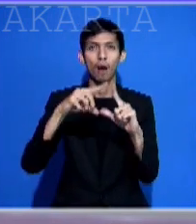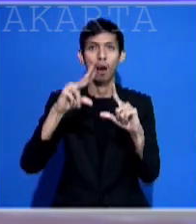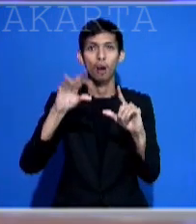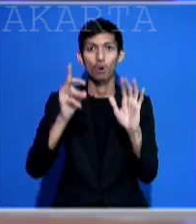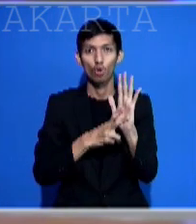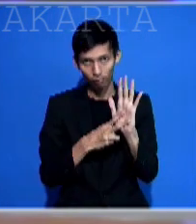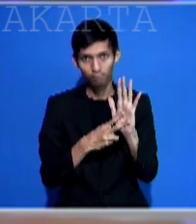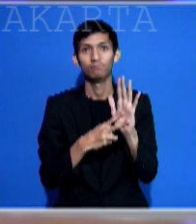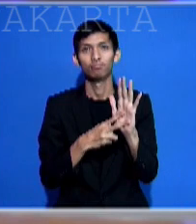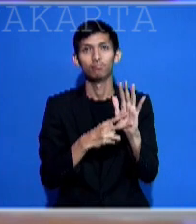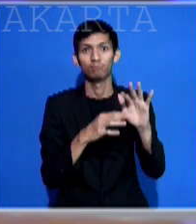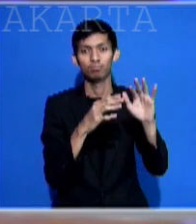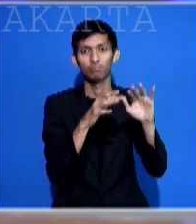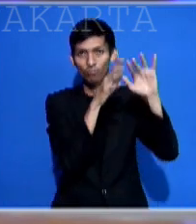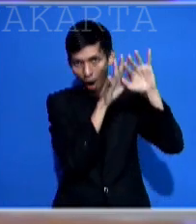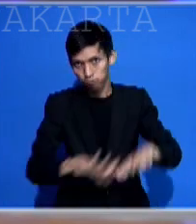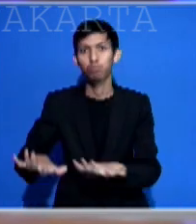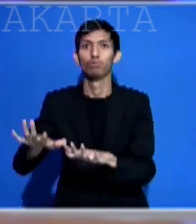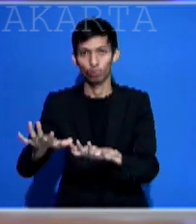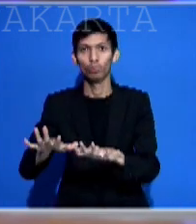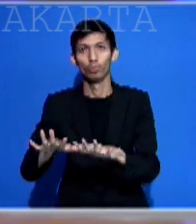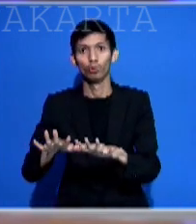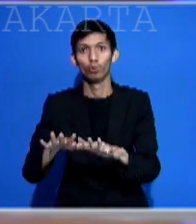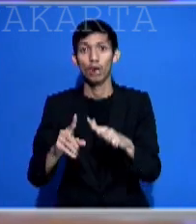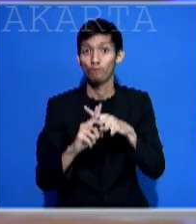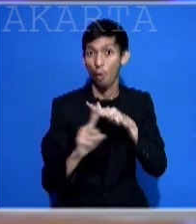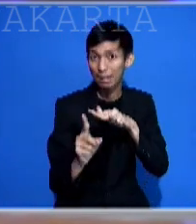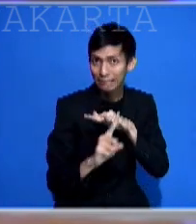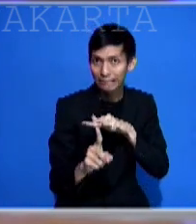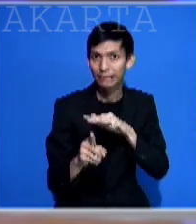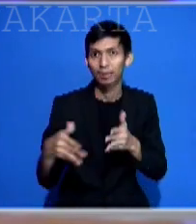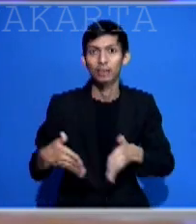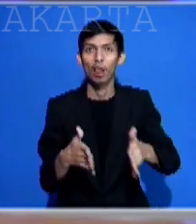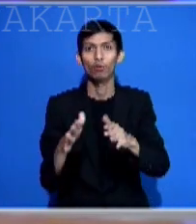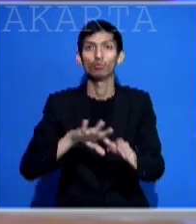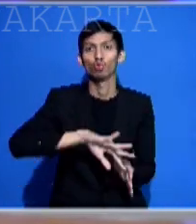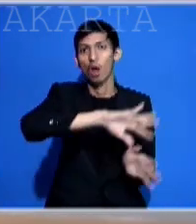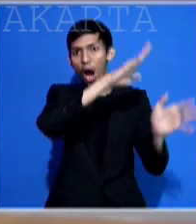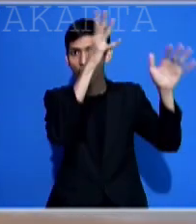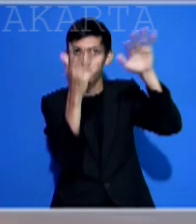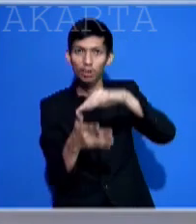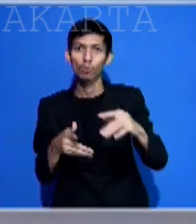ambrol. Ambrolnya tanggul ini membuat jalur evakuasi bencana tsunami di Pantai Baron terputus.